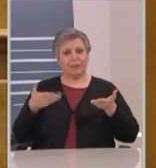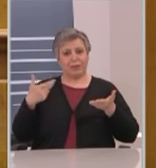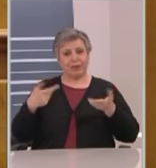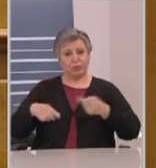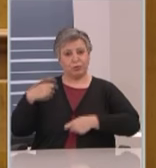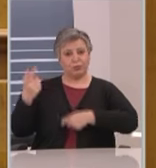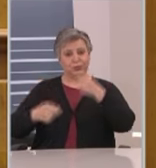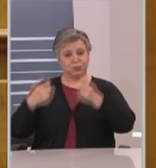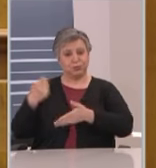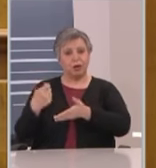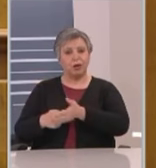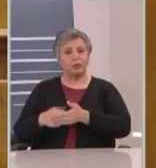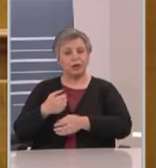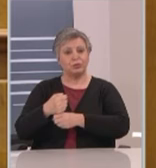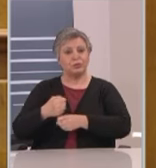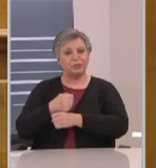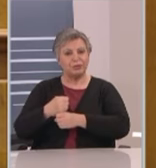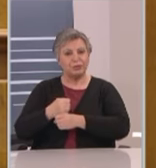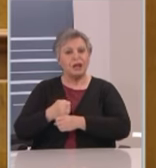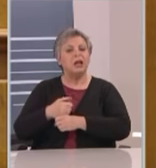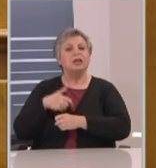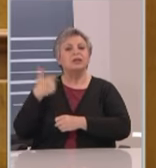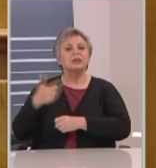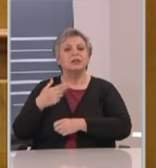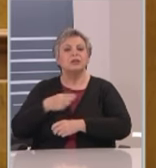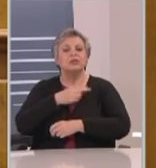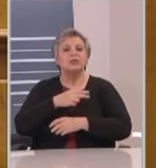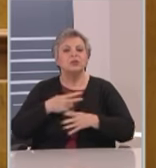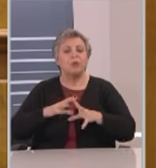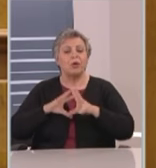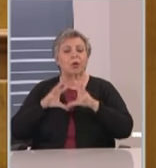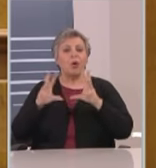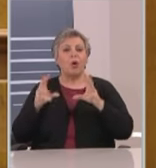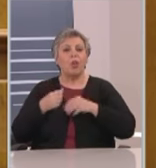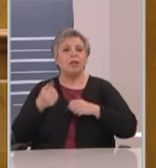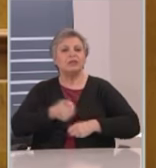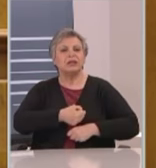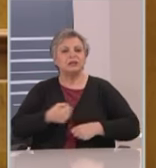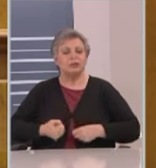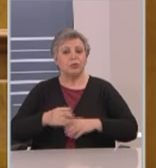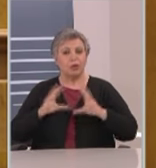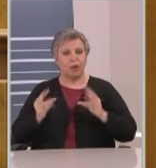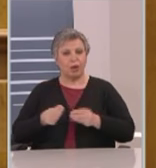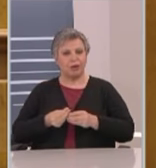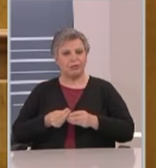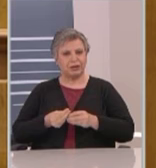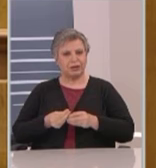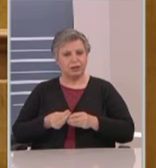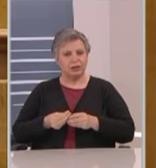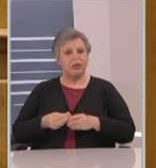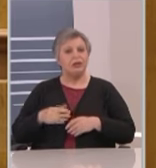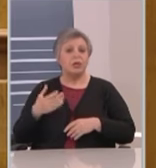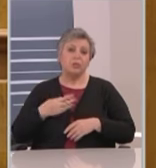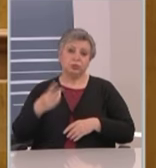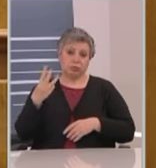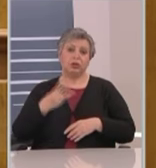δαπάνη που επέβαλε η Τρόικα το 2010 και μετά. Μόνο που οι περικοπές εκείνες δεν ήταν περικοπές στις υπερβάσεις,